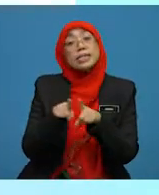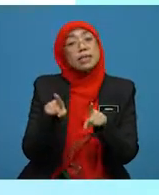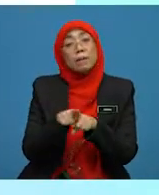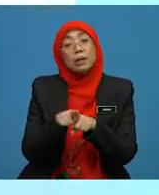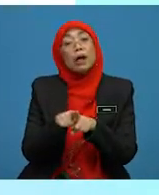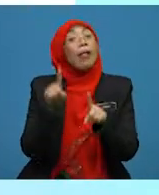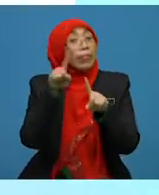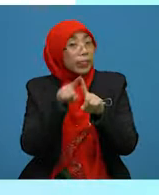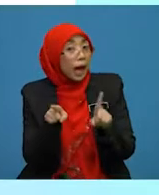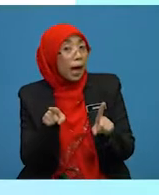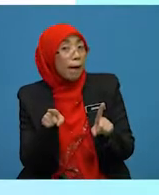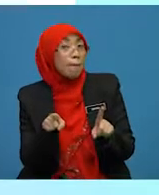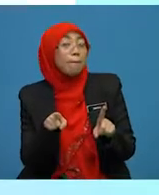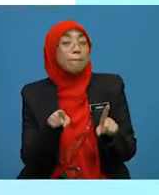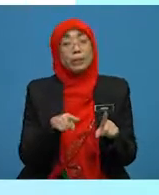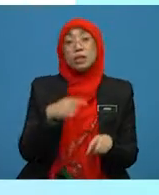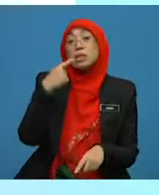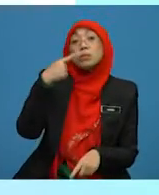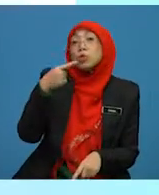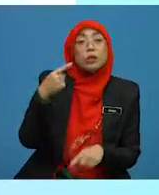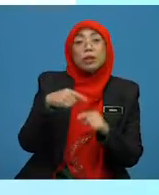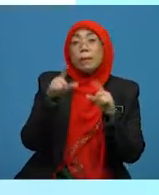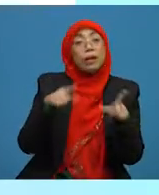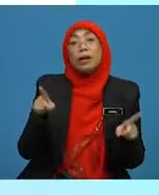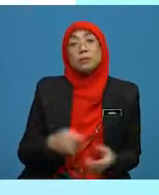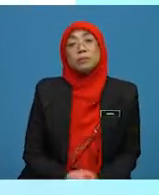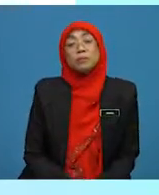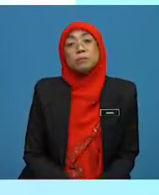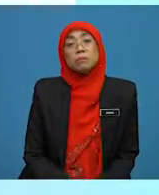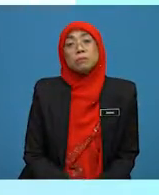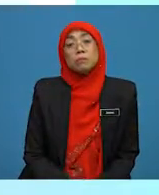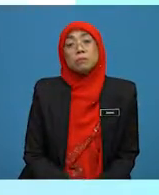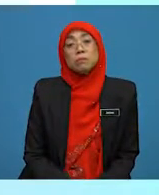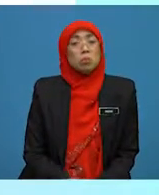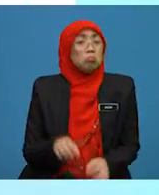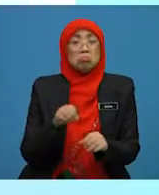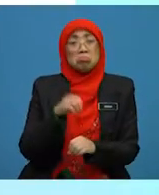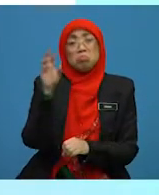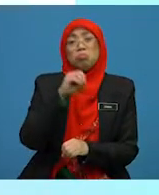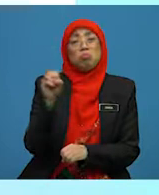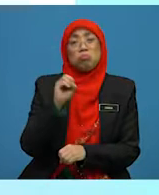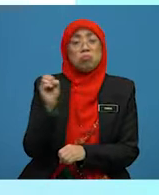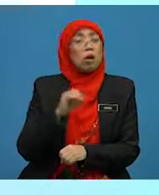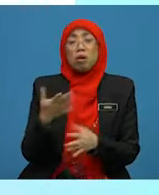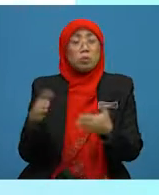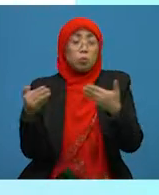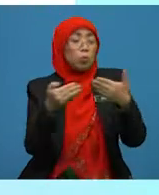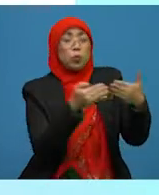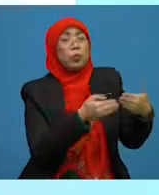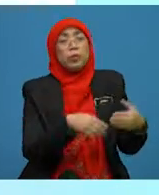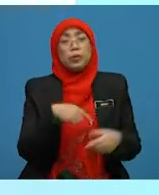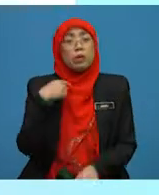yang berbeza. Hal ini membuktikan bahawa tidak wujud hubungan secara langsung